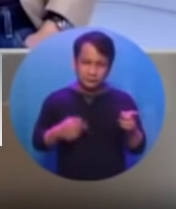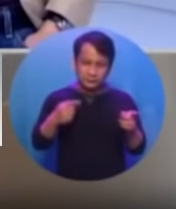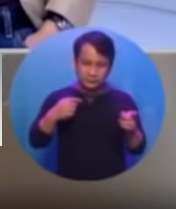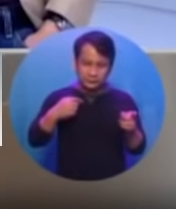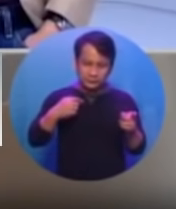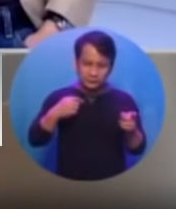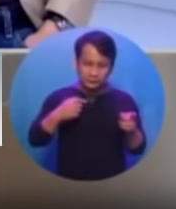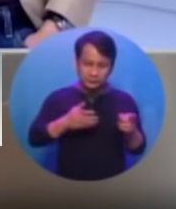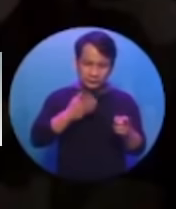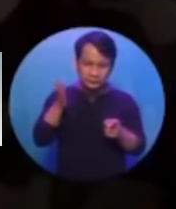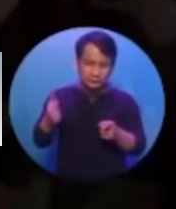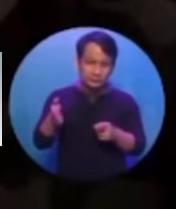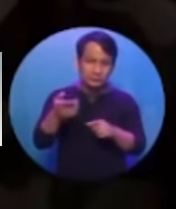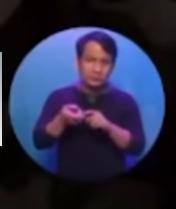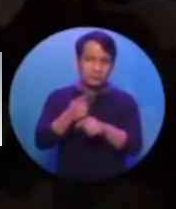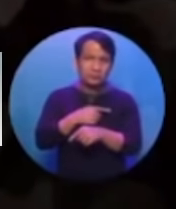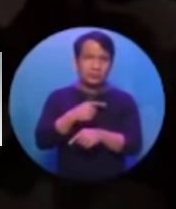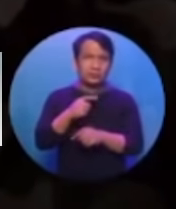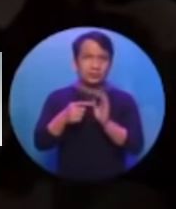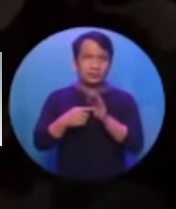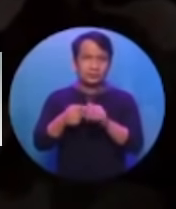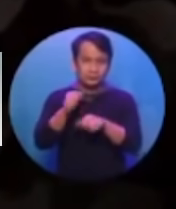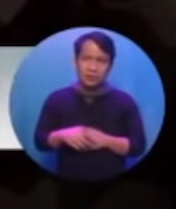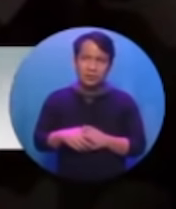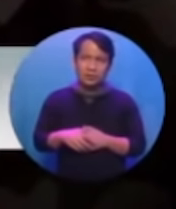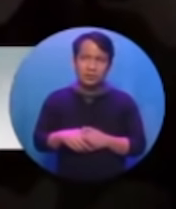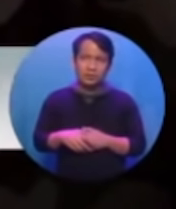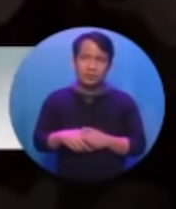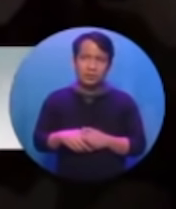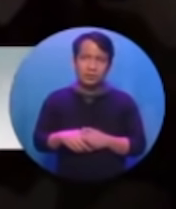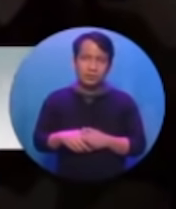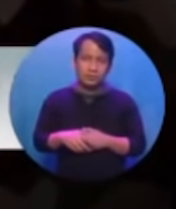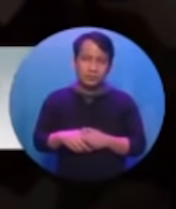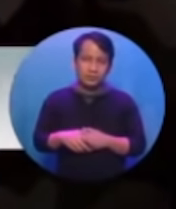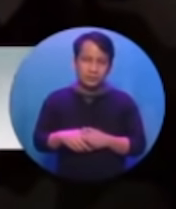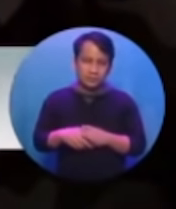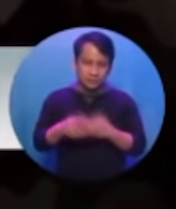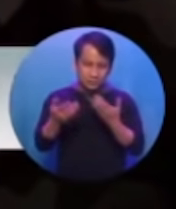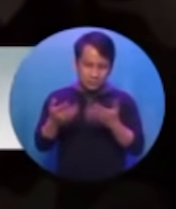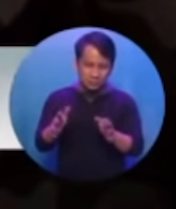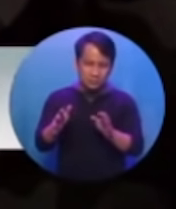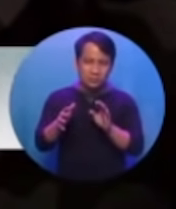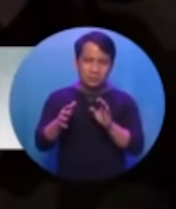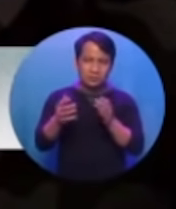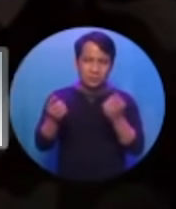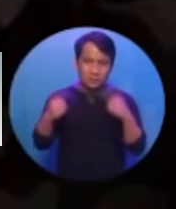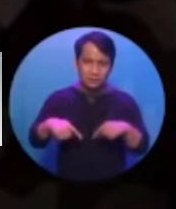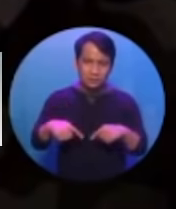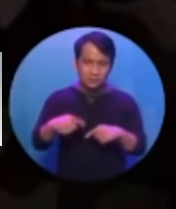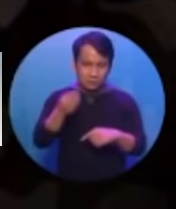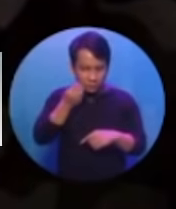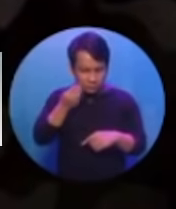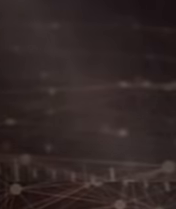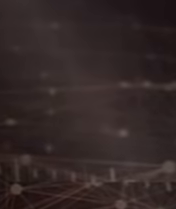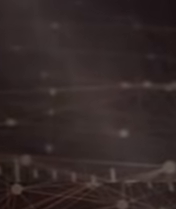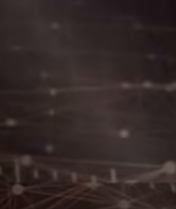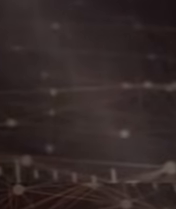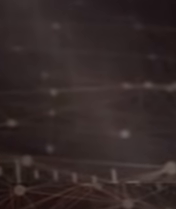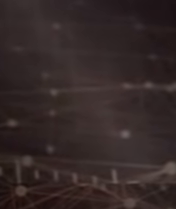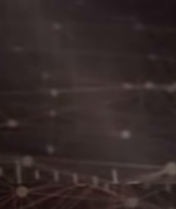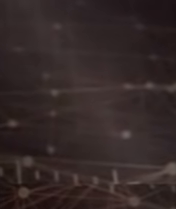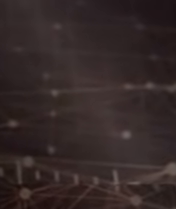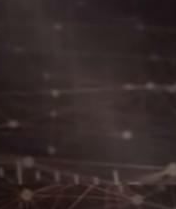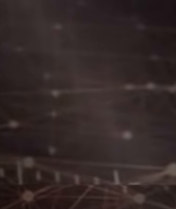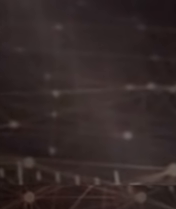doon, malang sir, galing po kasi on trabaho, sir. Opo. Bali, nangyari na po yung umuwi ako sa bahay, tapos na po mangyari ang